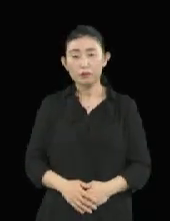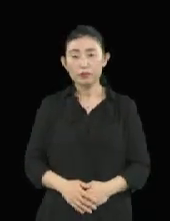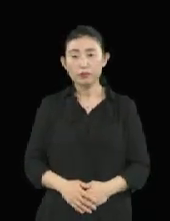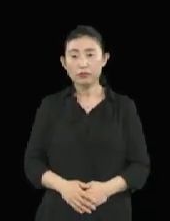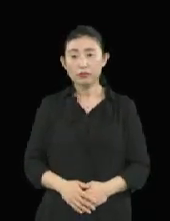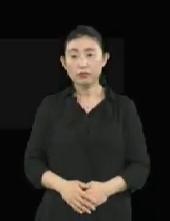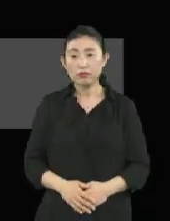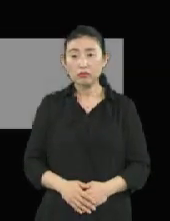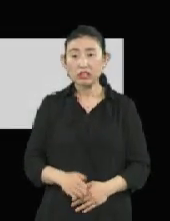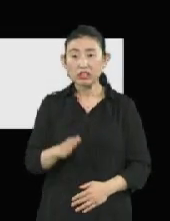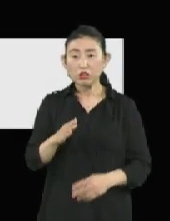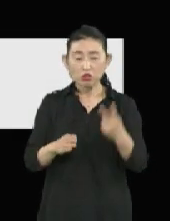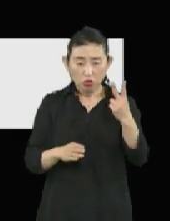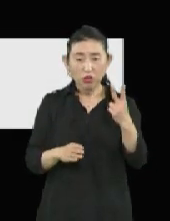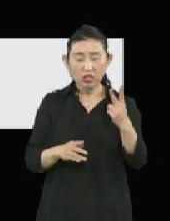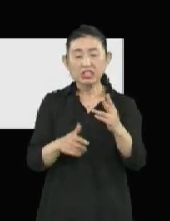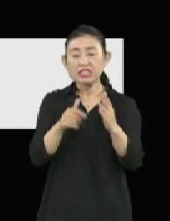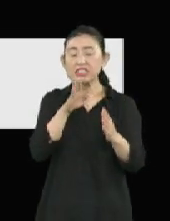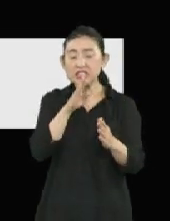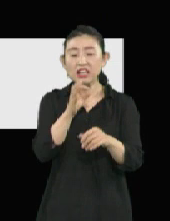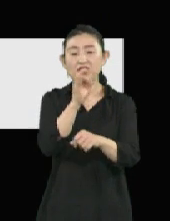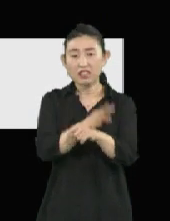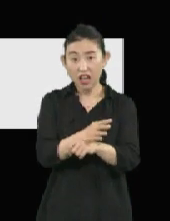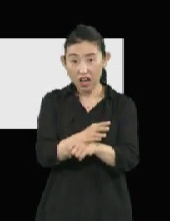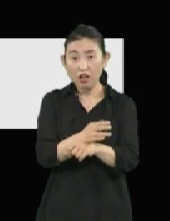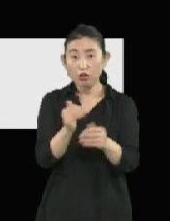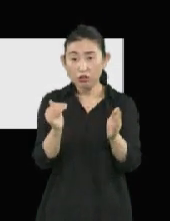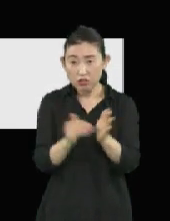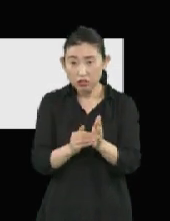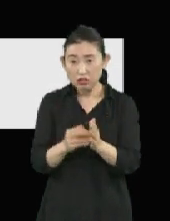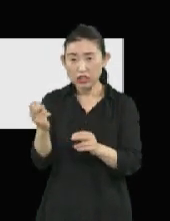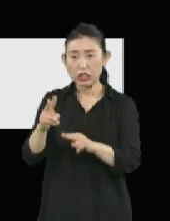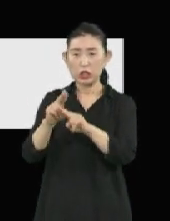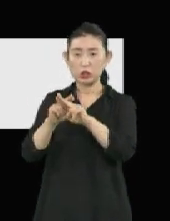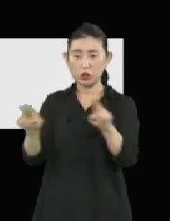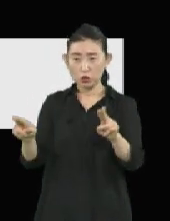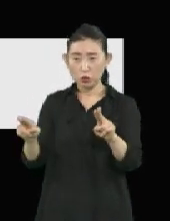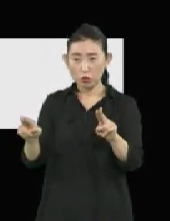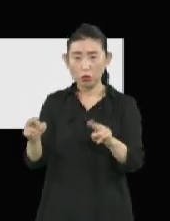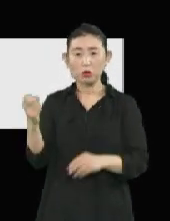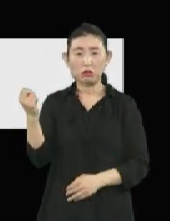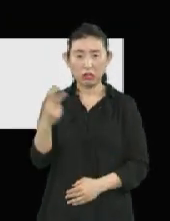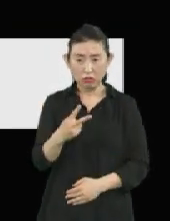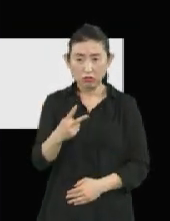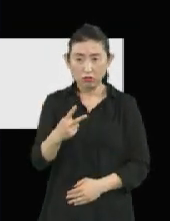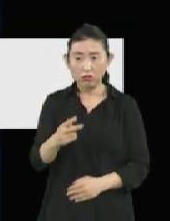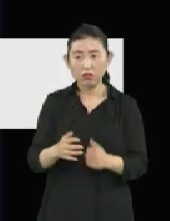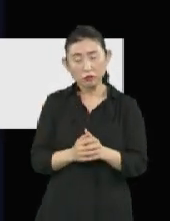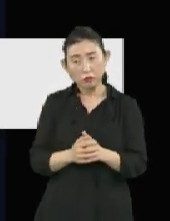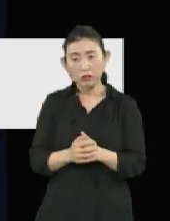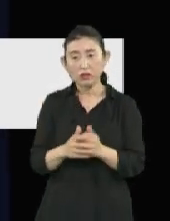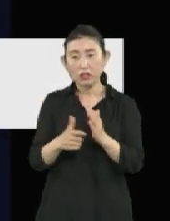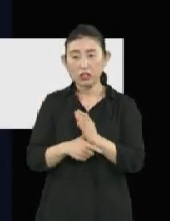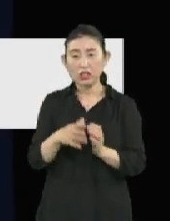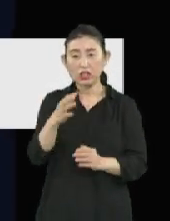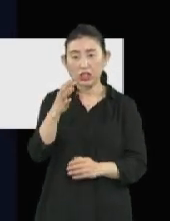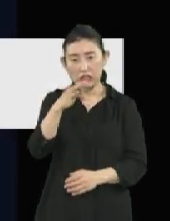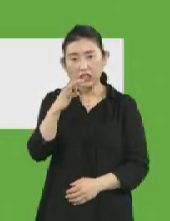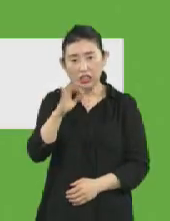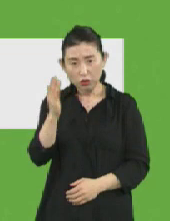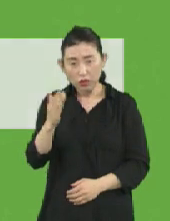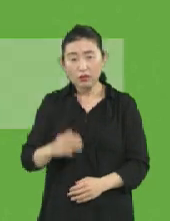이거는 실질적으로 구매하는 거고 이거를 취소했다가 다시 할 거예요. 그러는 과정에서 나오는